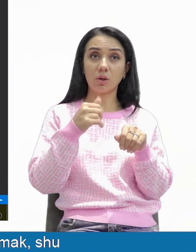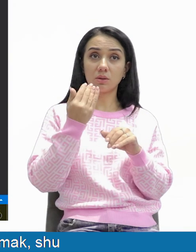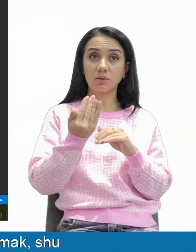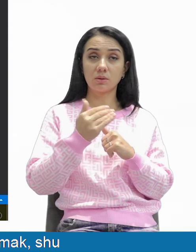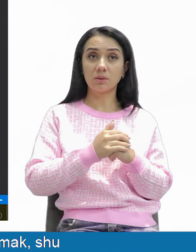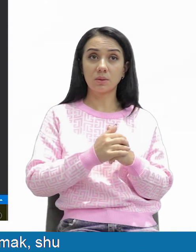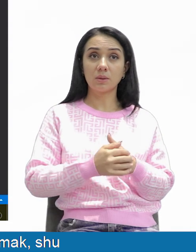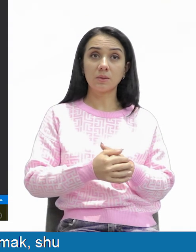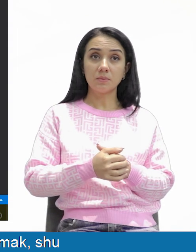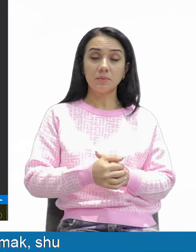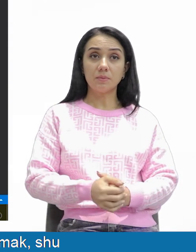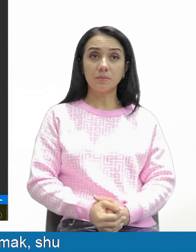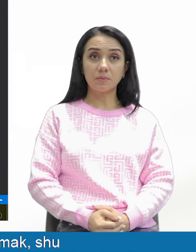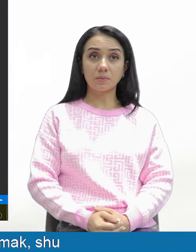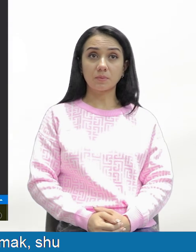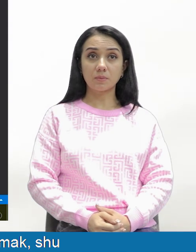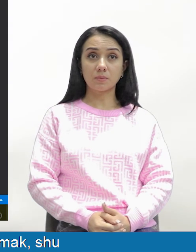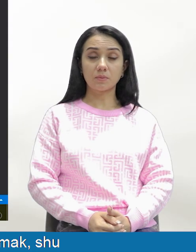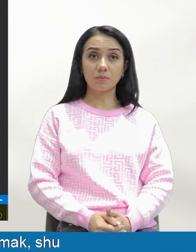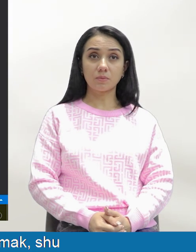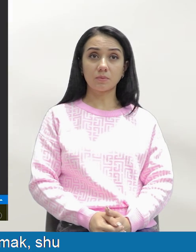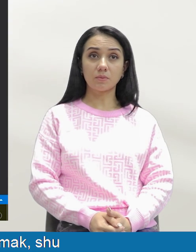Tushunarlimi? Mana.